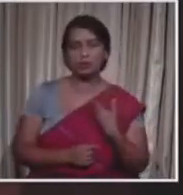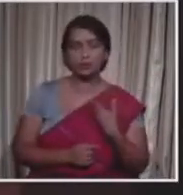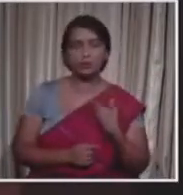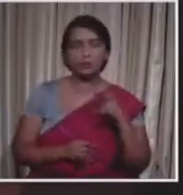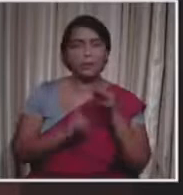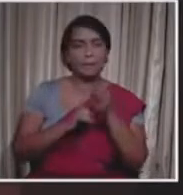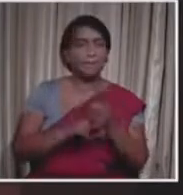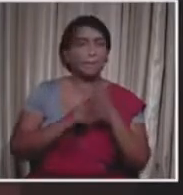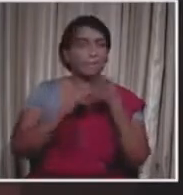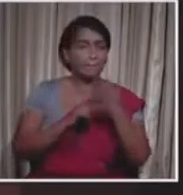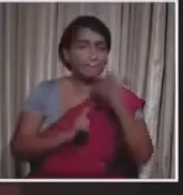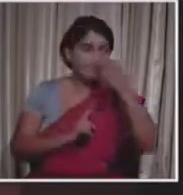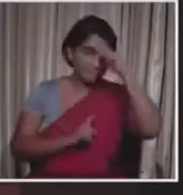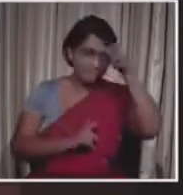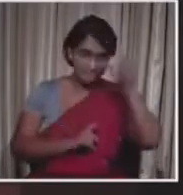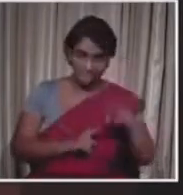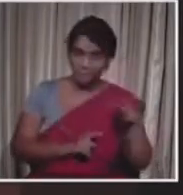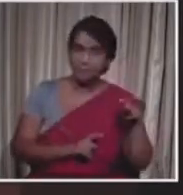රණසිංහ ප්‍රේමදාස මැතිතුමා